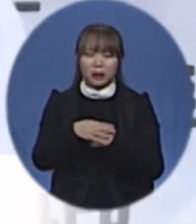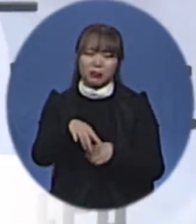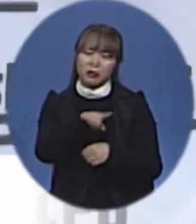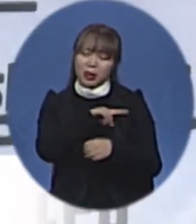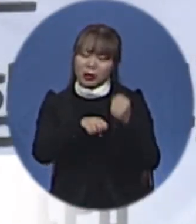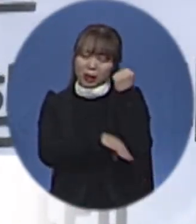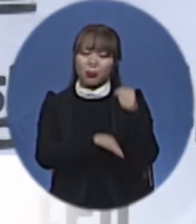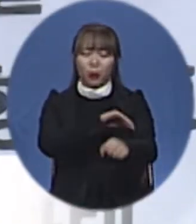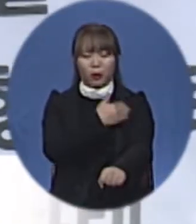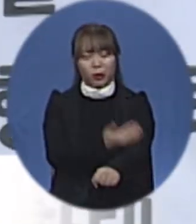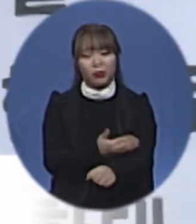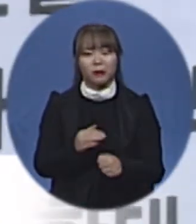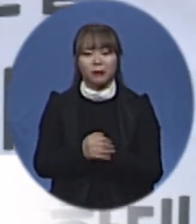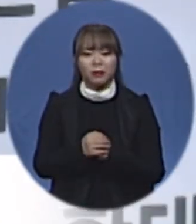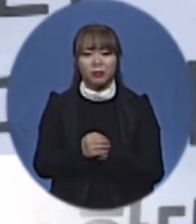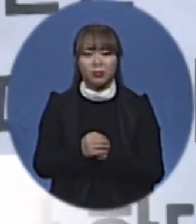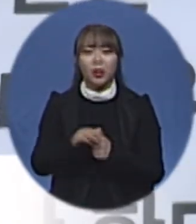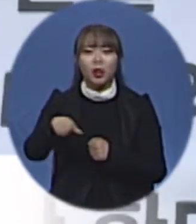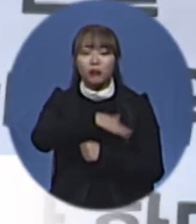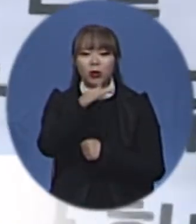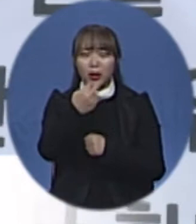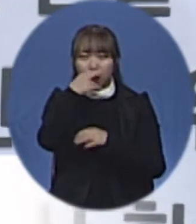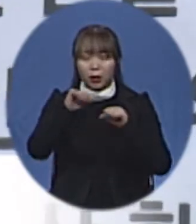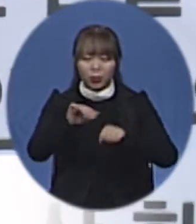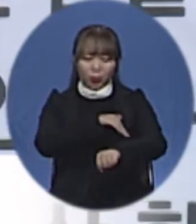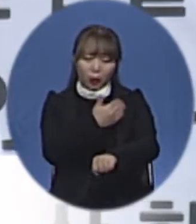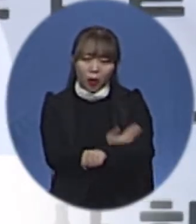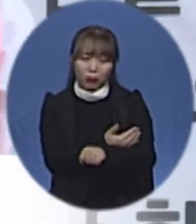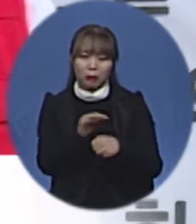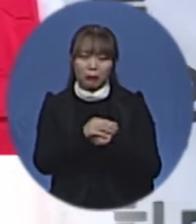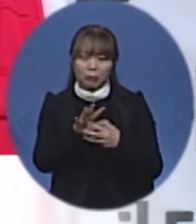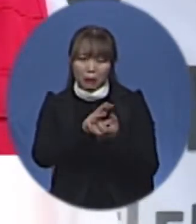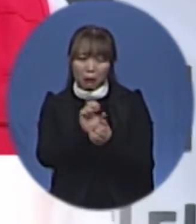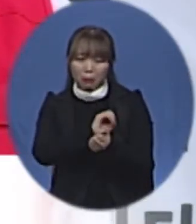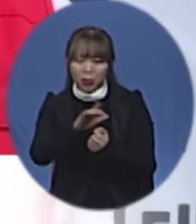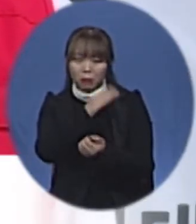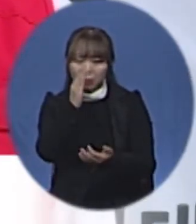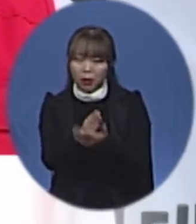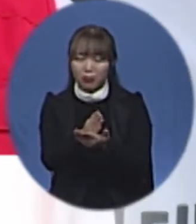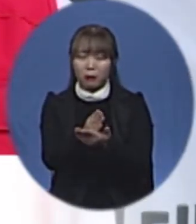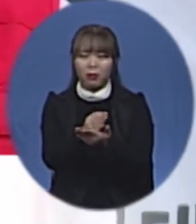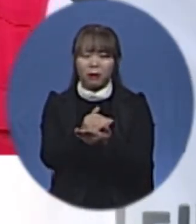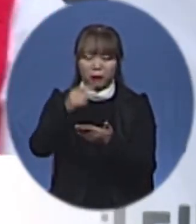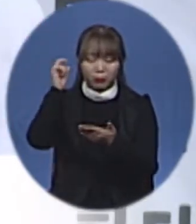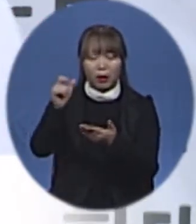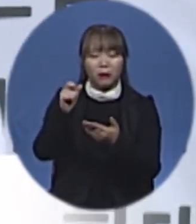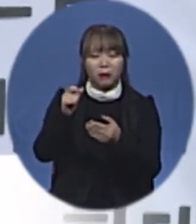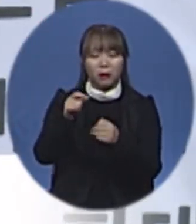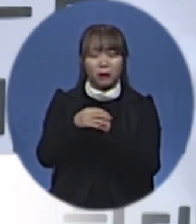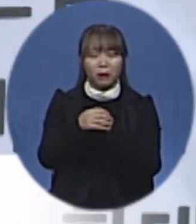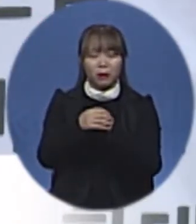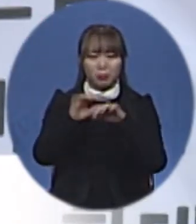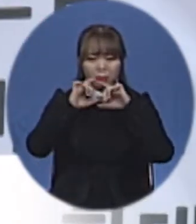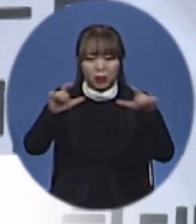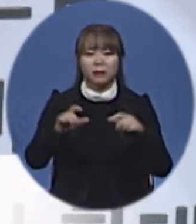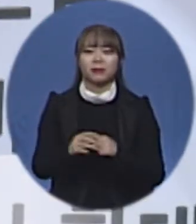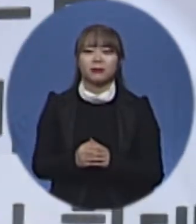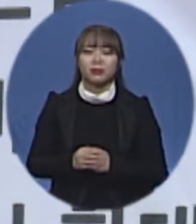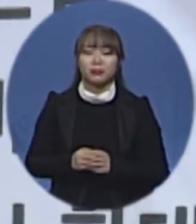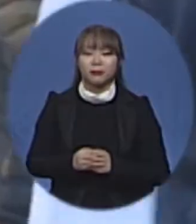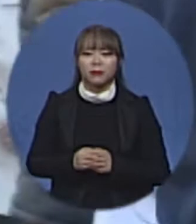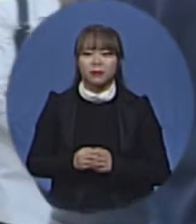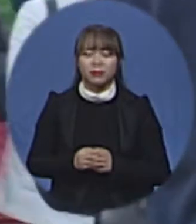가장 기본권입니다. 우리의 생존권을 짓밟지 말기를 강력히 경고합니다,